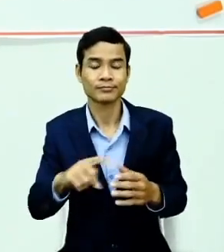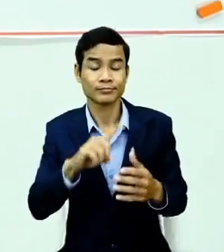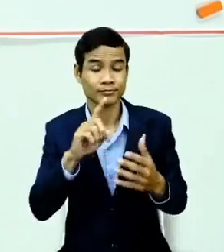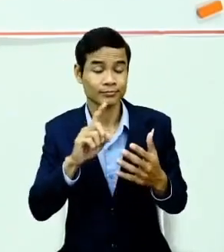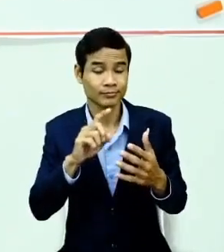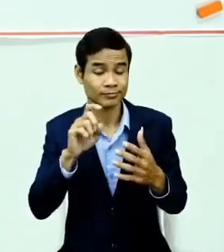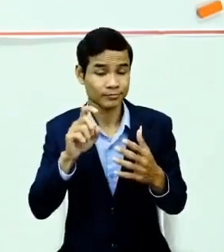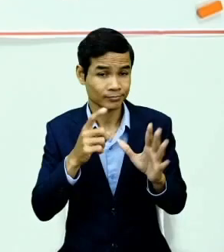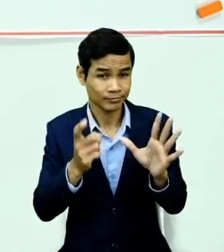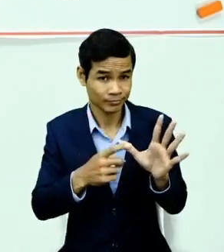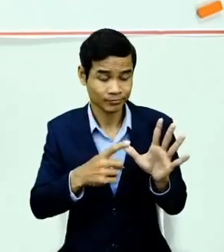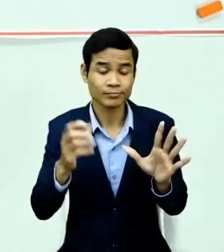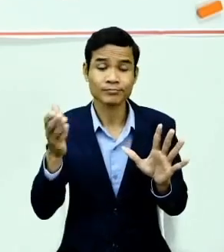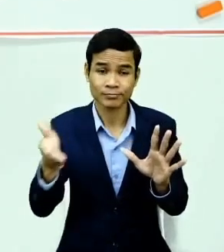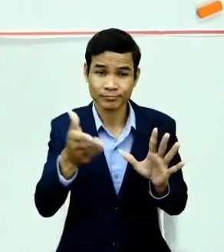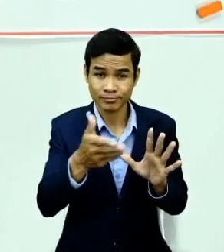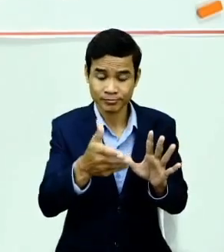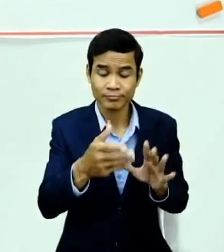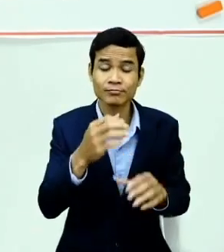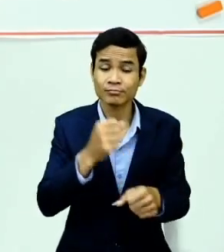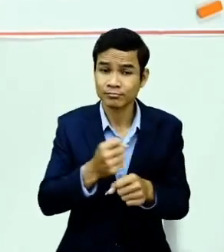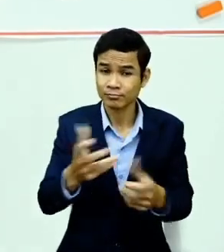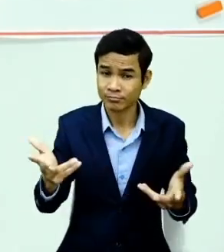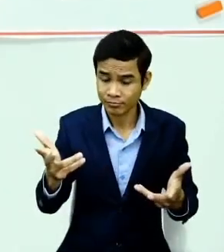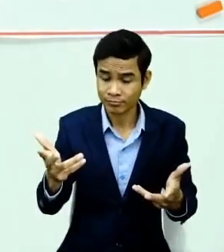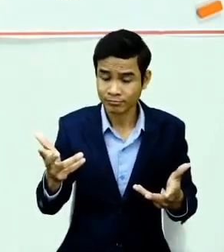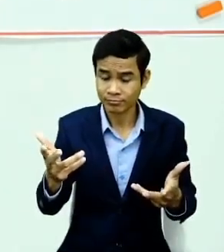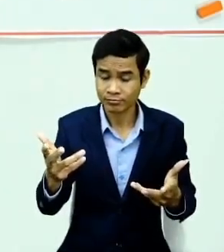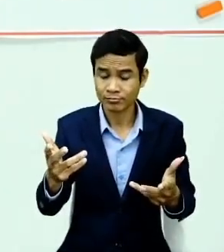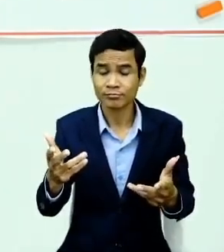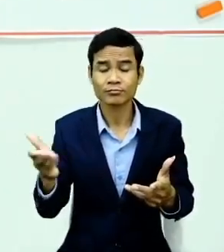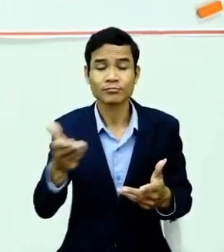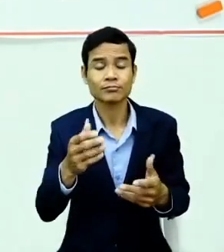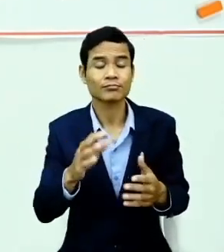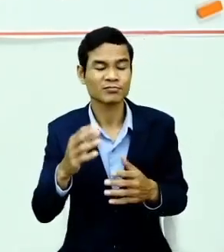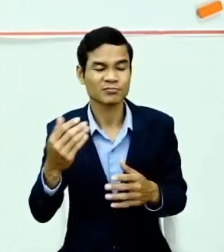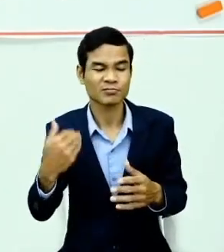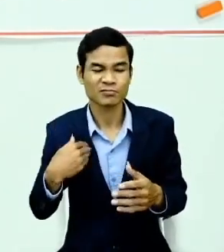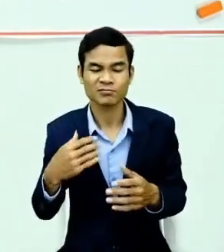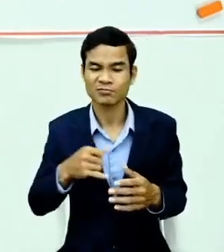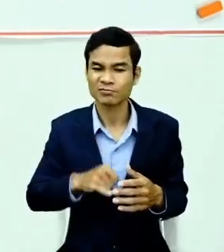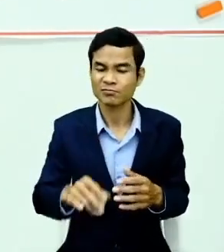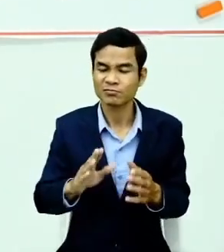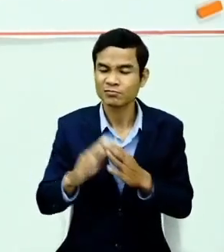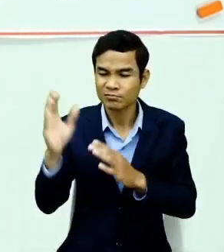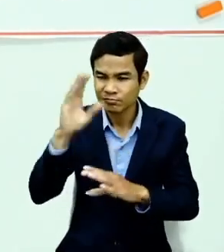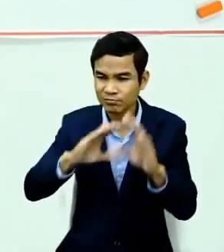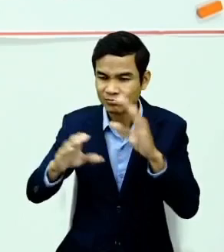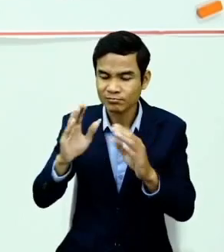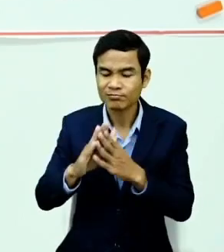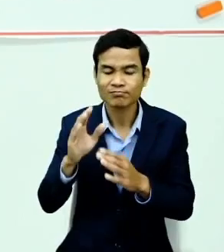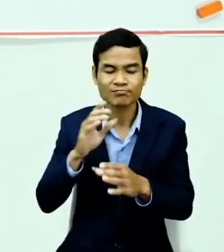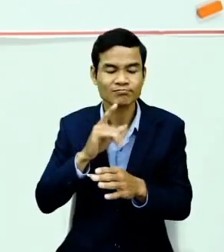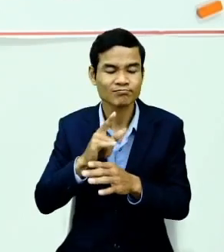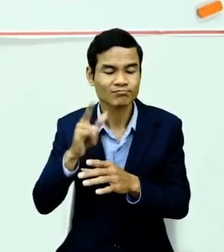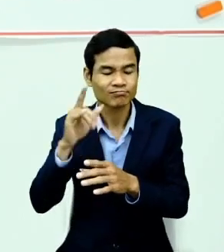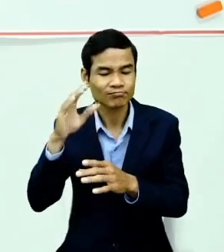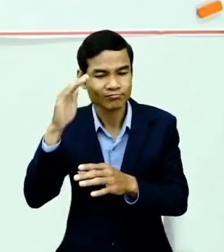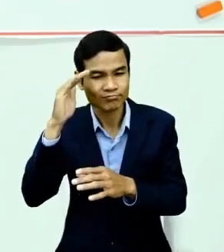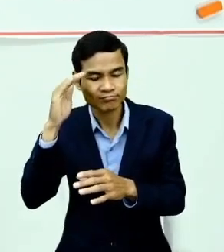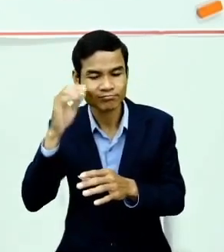su con nữa nè tạp ôn trời thôi đôi mà đây là chẳng mình mẹ con á từ rộng xin chấm cua xa thế